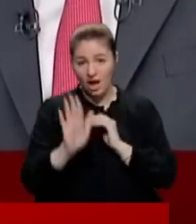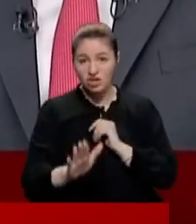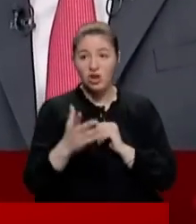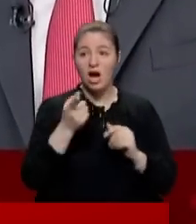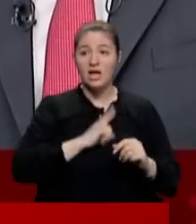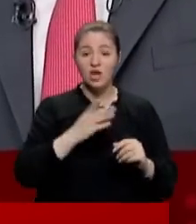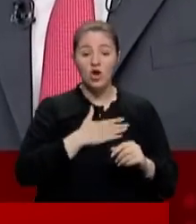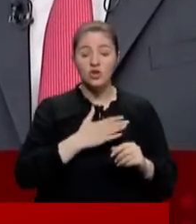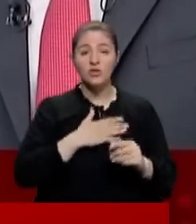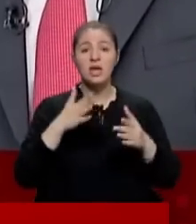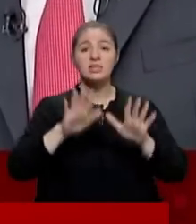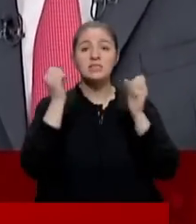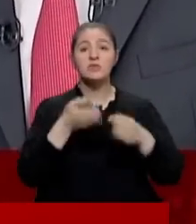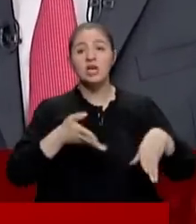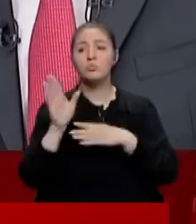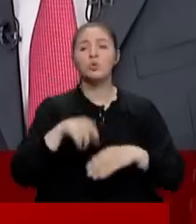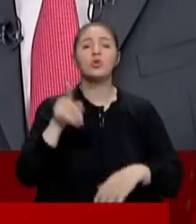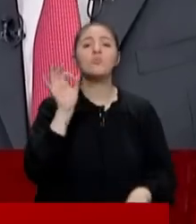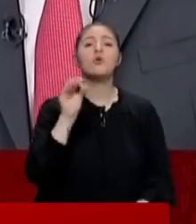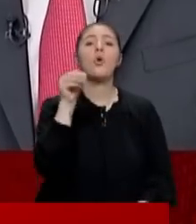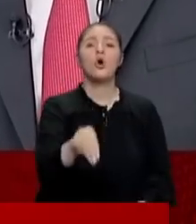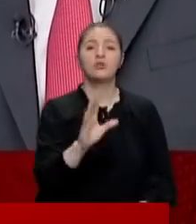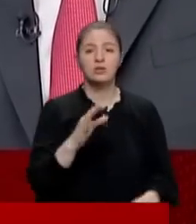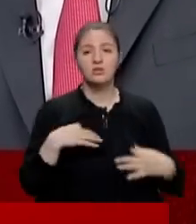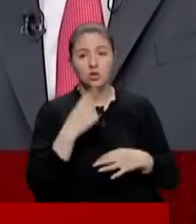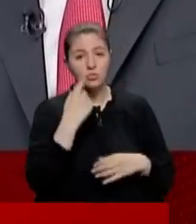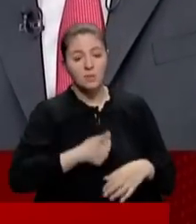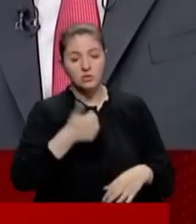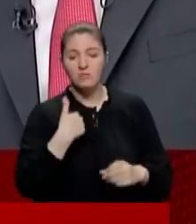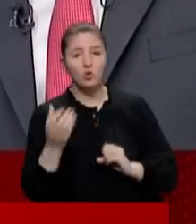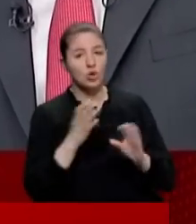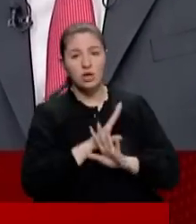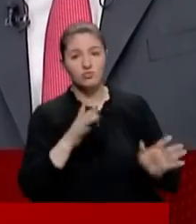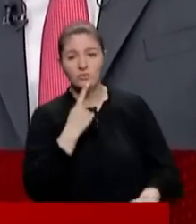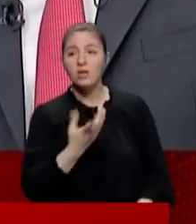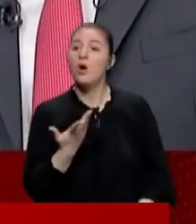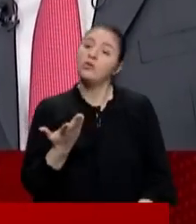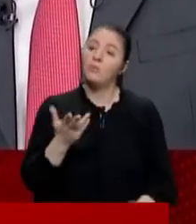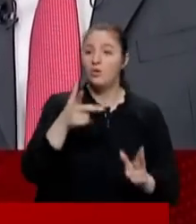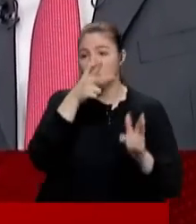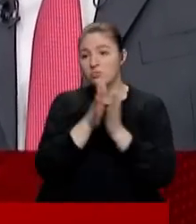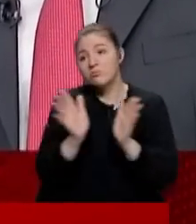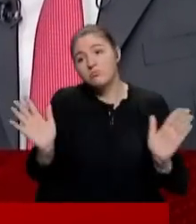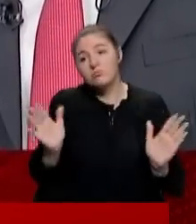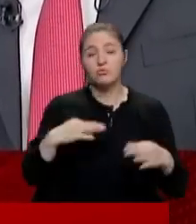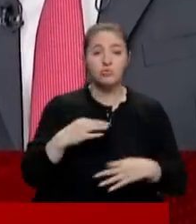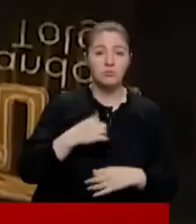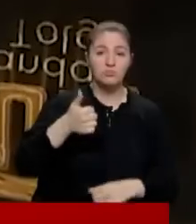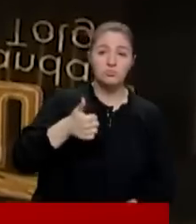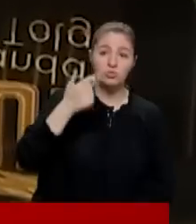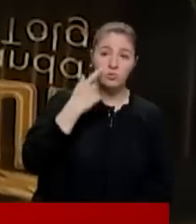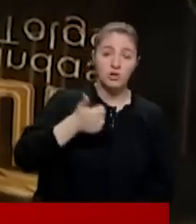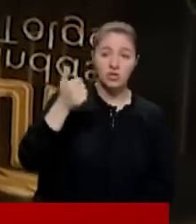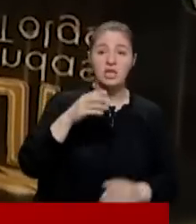önüne sığınmacıların gitmesi gündemini mutlaka koyacağız sayın cumhurbaşkanı Ben göndermeyeceğim dedi E o zaman Kusura kalmayacak Sayın cumhurbaşkanına